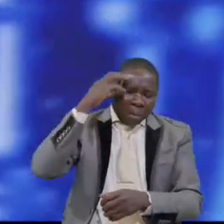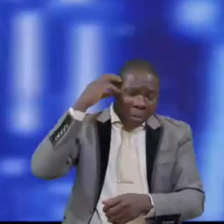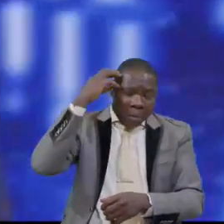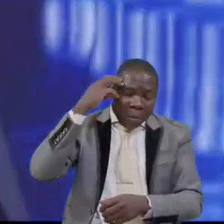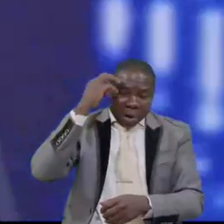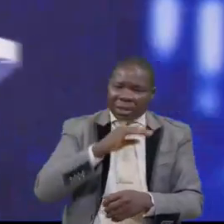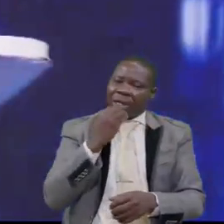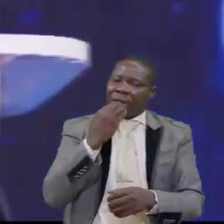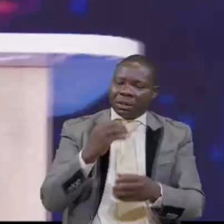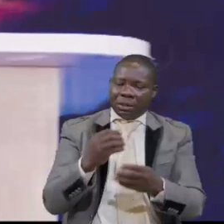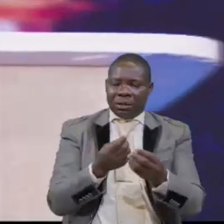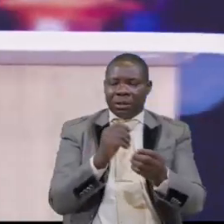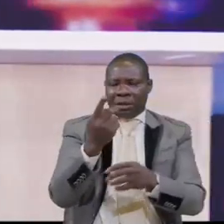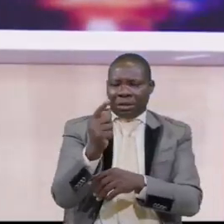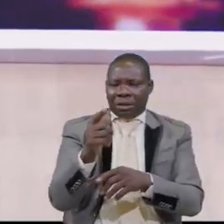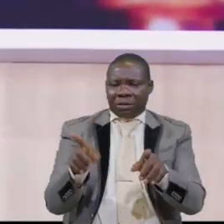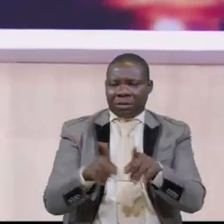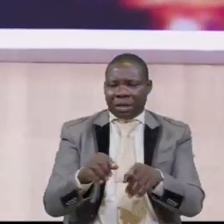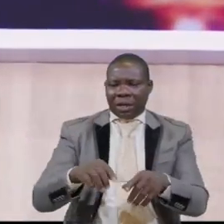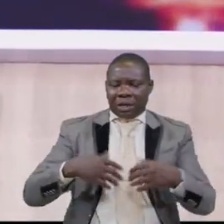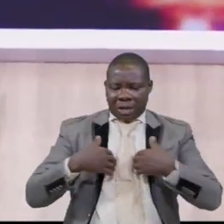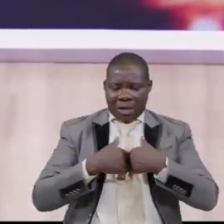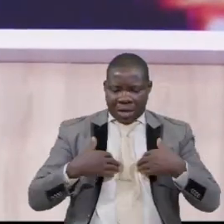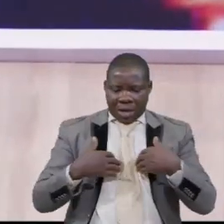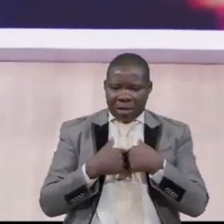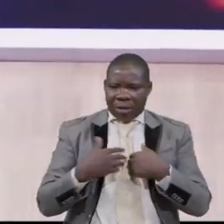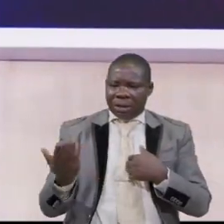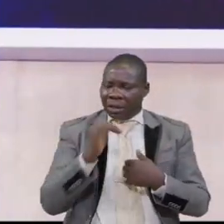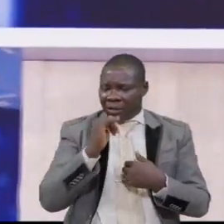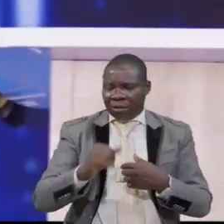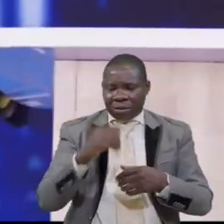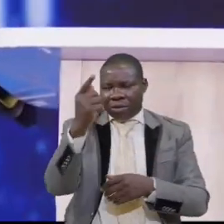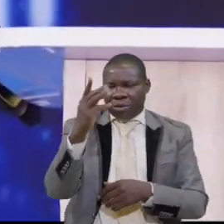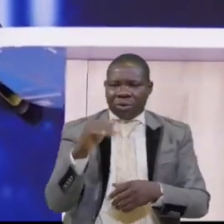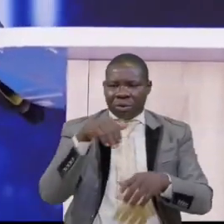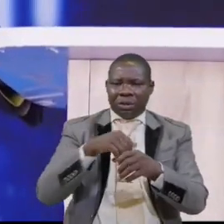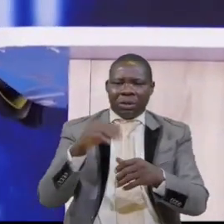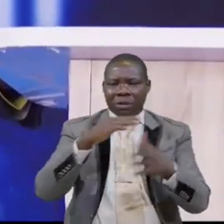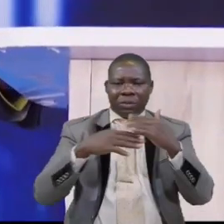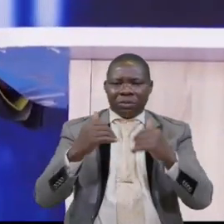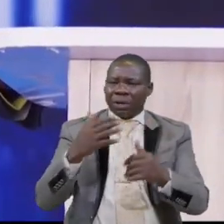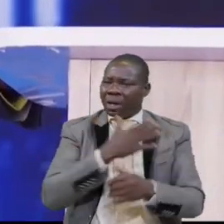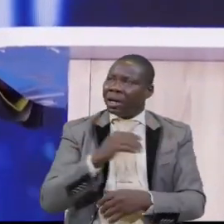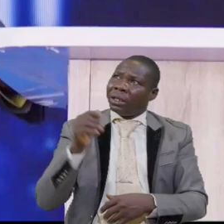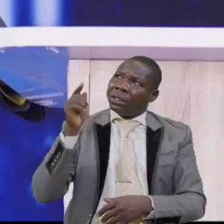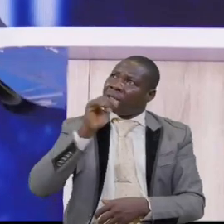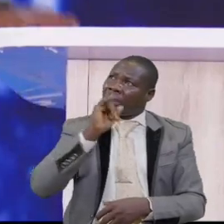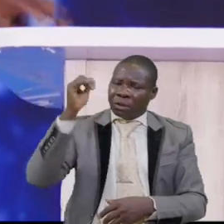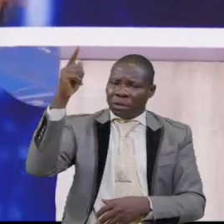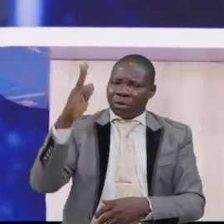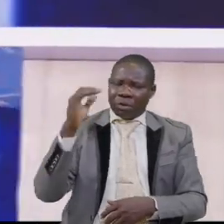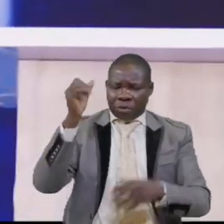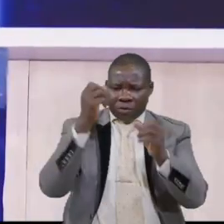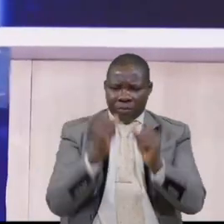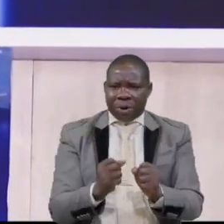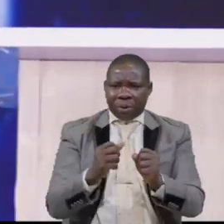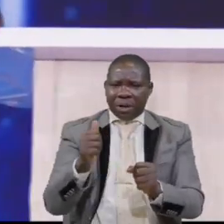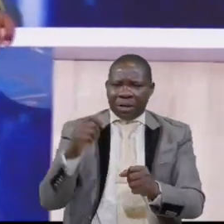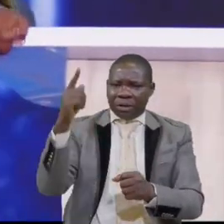lèvres commeun animal il y a un dieu au cel c'est un Dieu de puissance c'est un Dieu qui peut